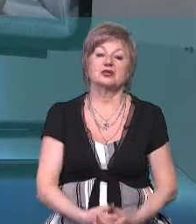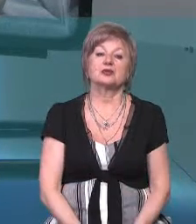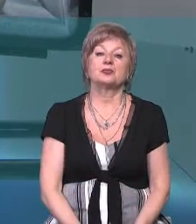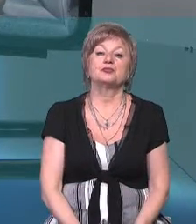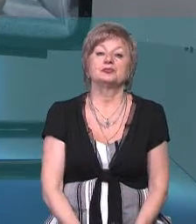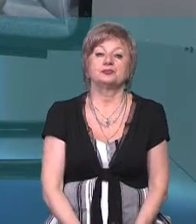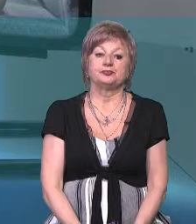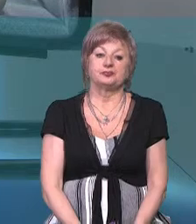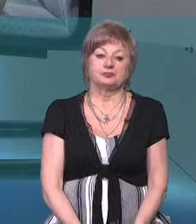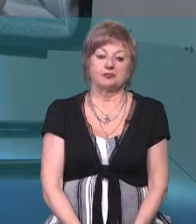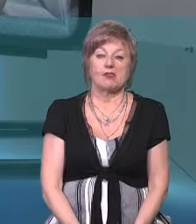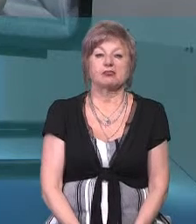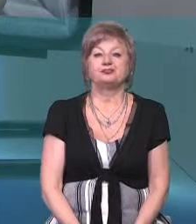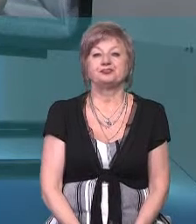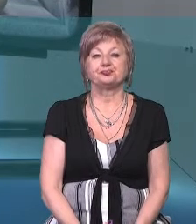відповів.